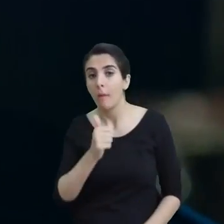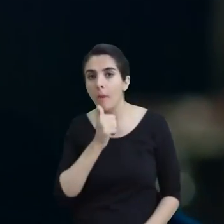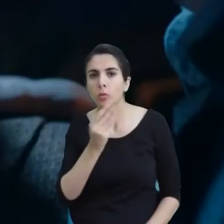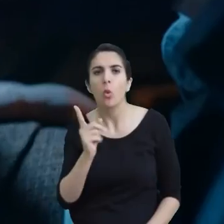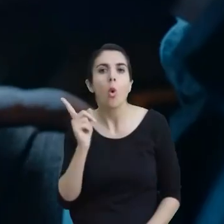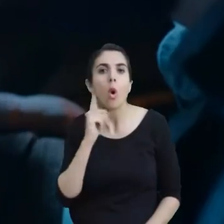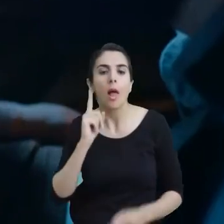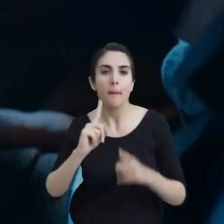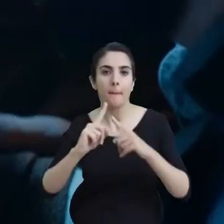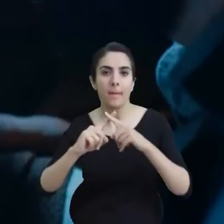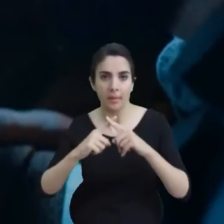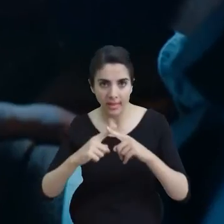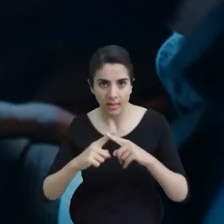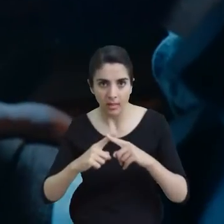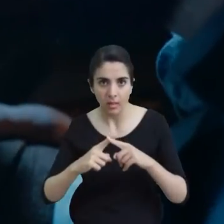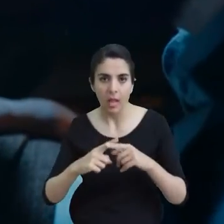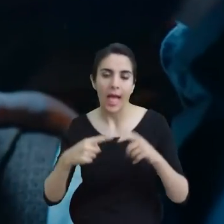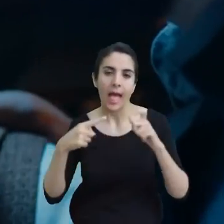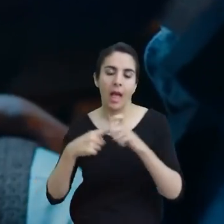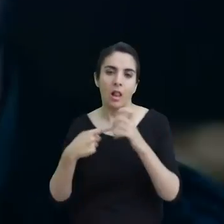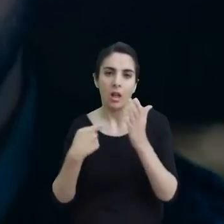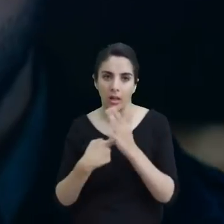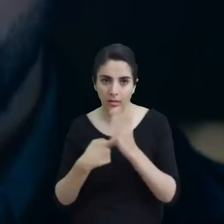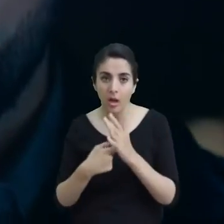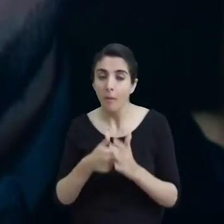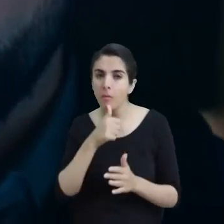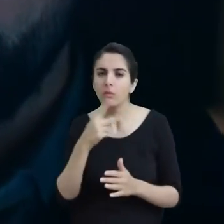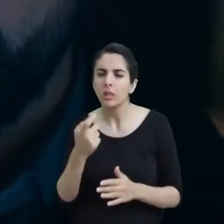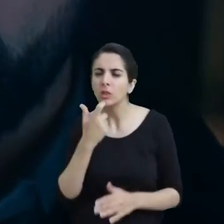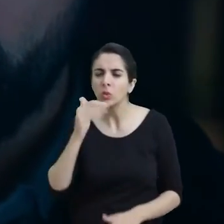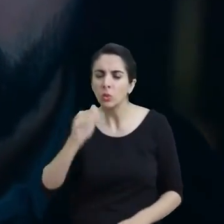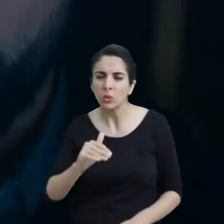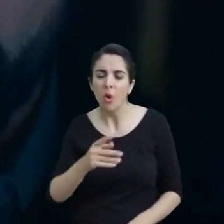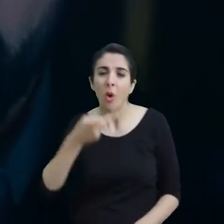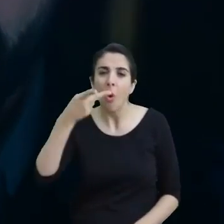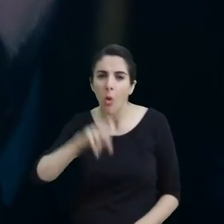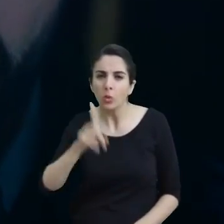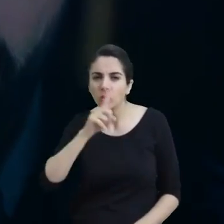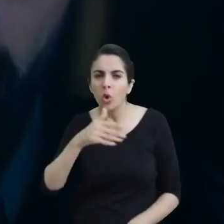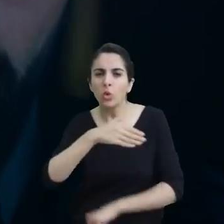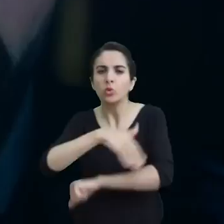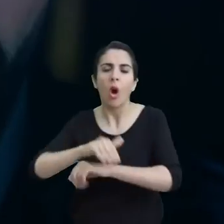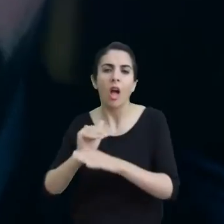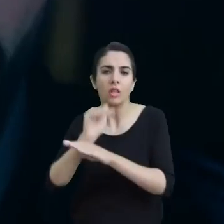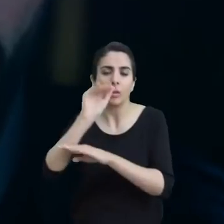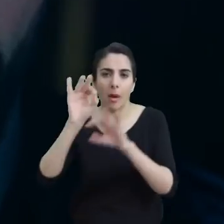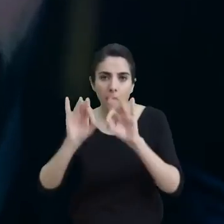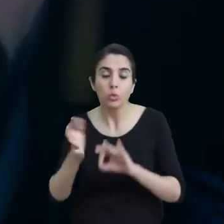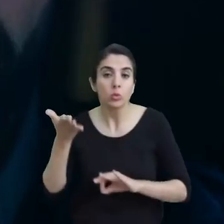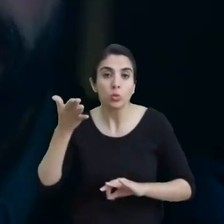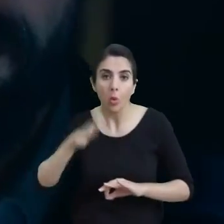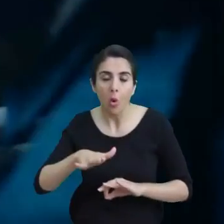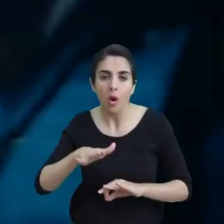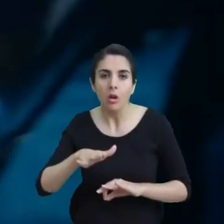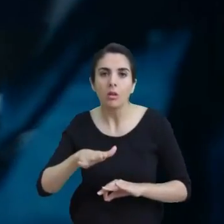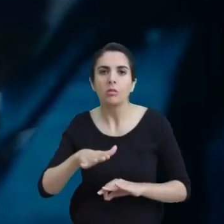Babası ünlü matematikçi El-Elsari. Babasını küçük yaşta kaybettiği için sokaklara düşmüş.